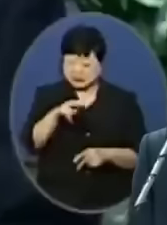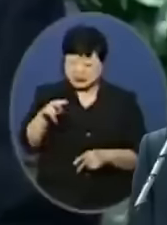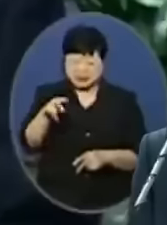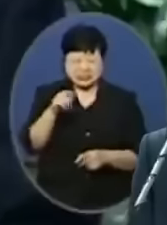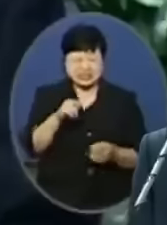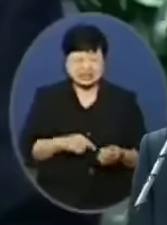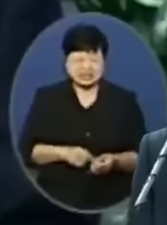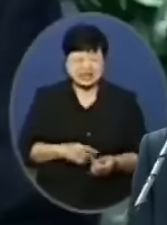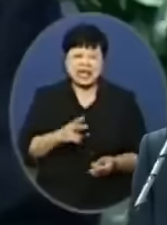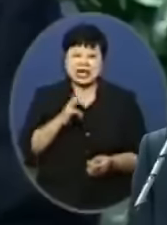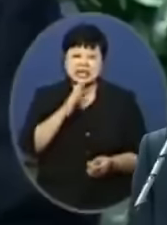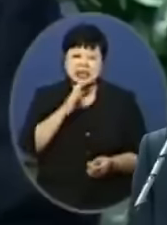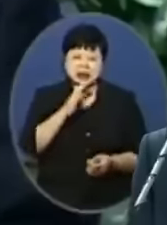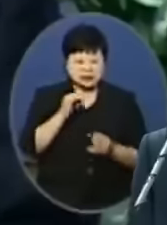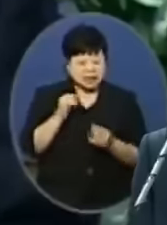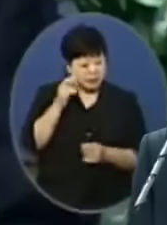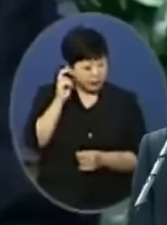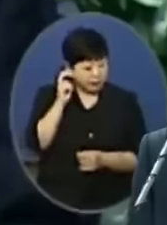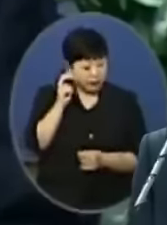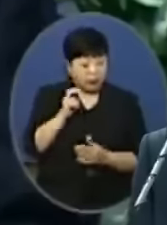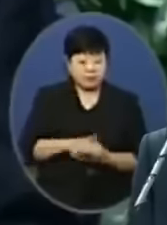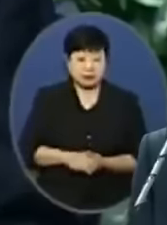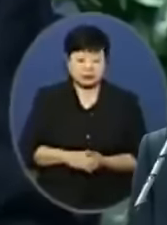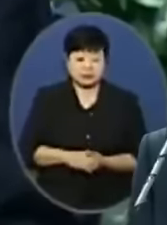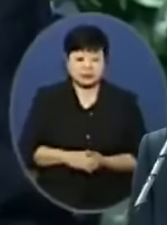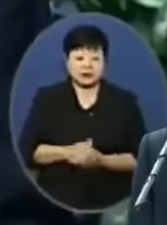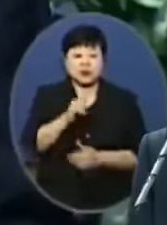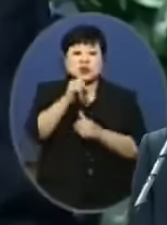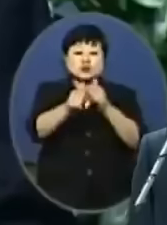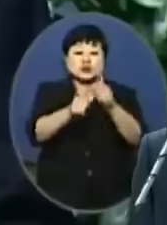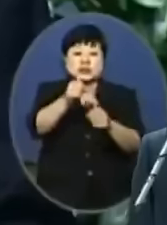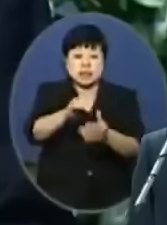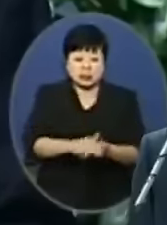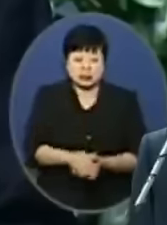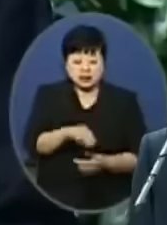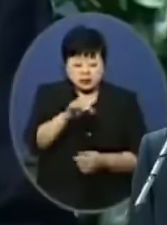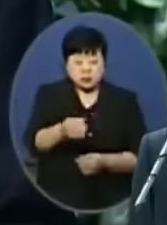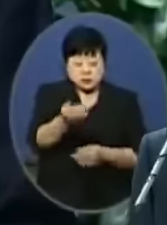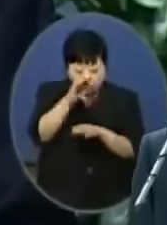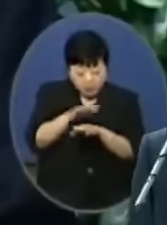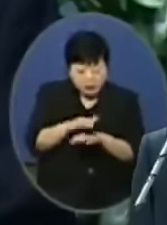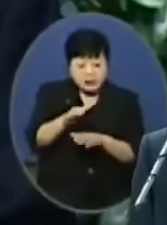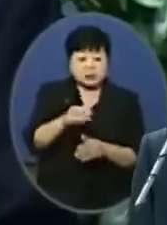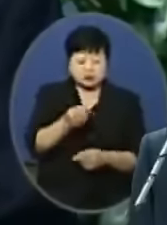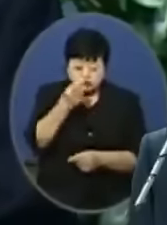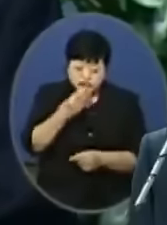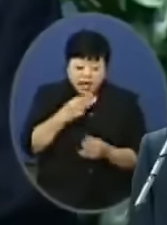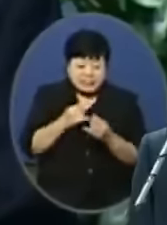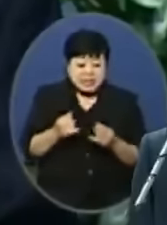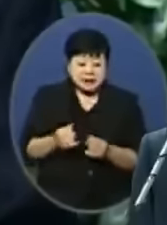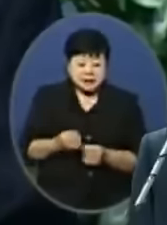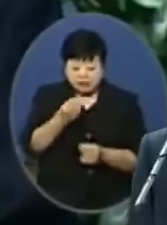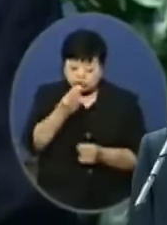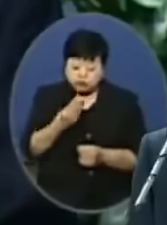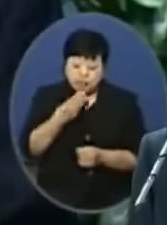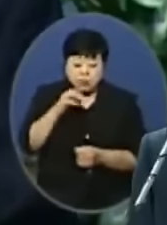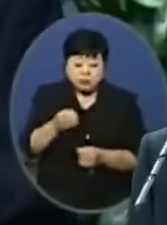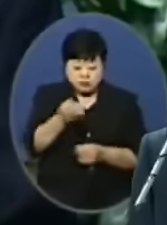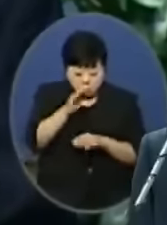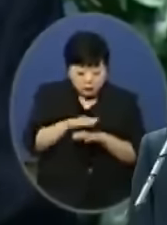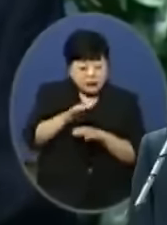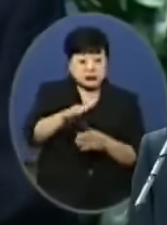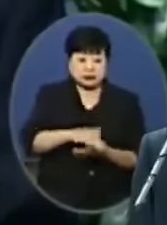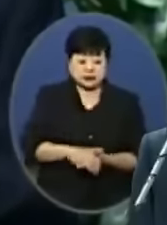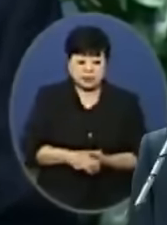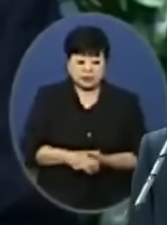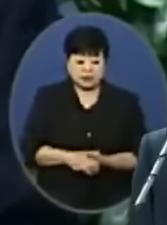당신 선지자인 것 같습니다. 우리 조상들은 이곳에서 예배를 드리고 유대인들은 예루살렘에서 예배를 드린다고